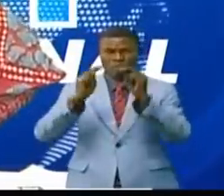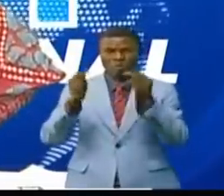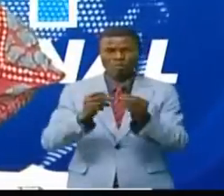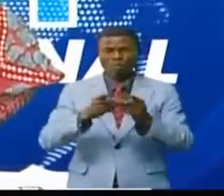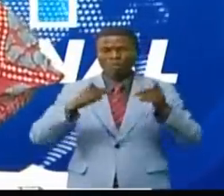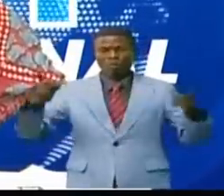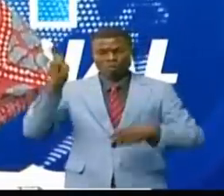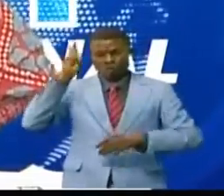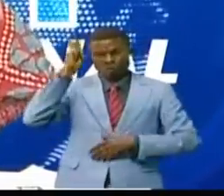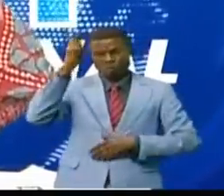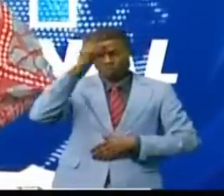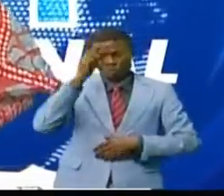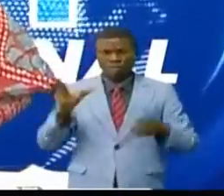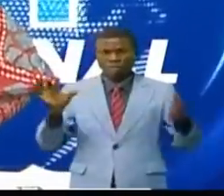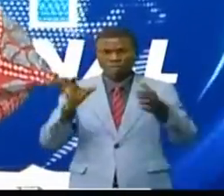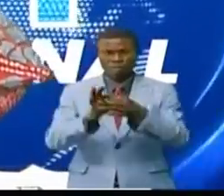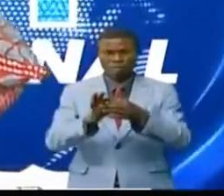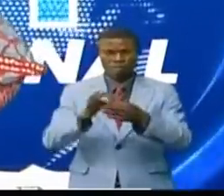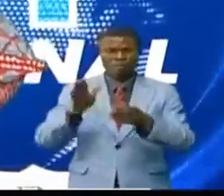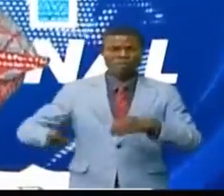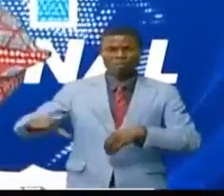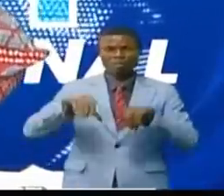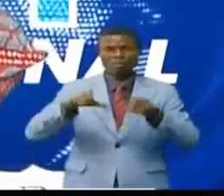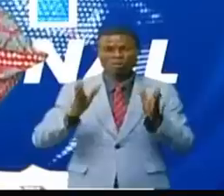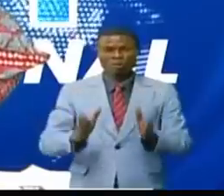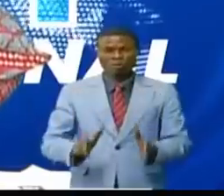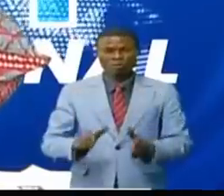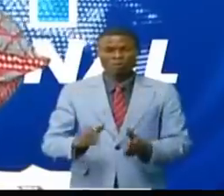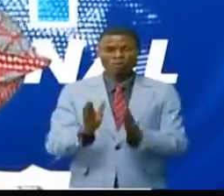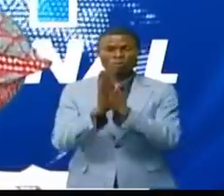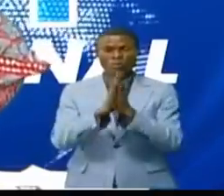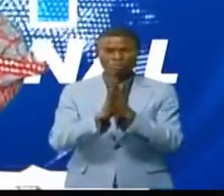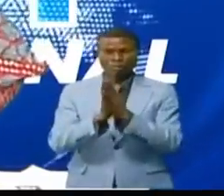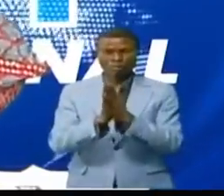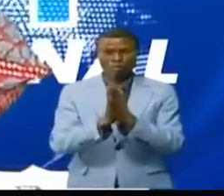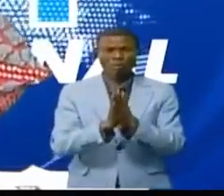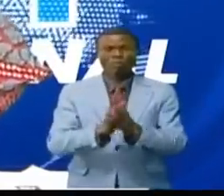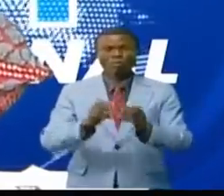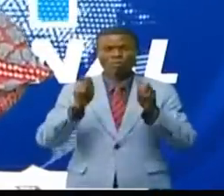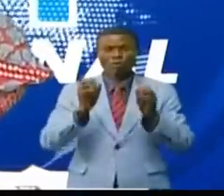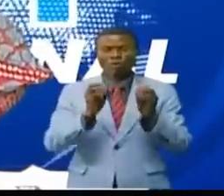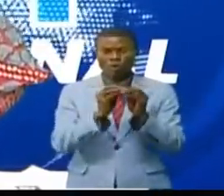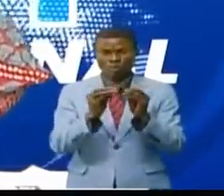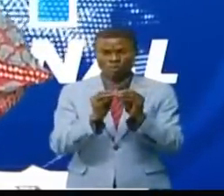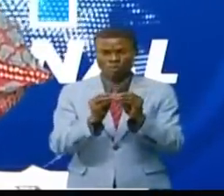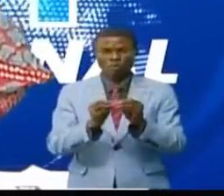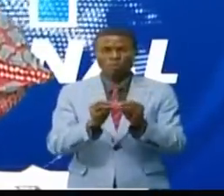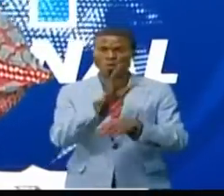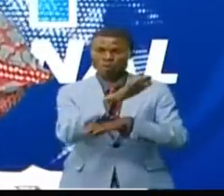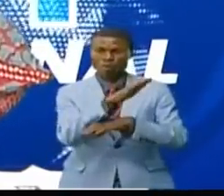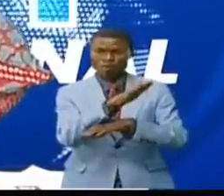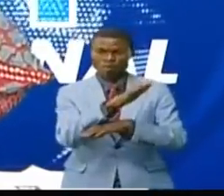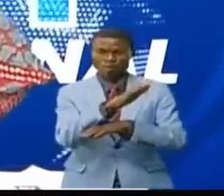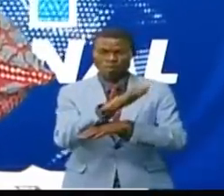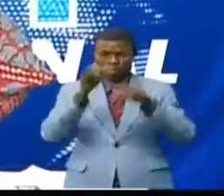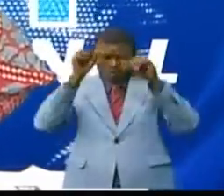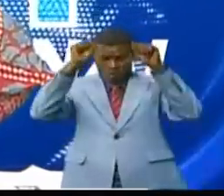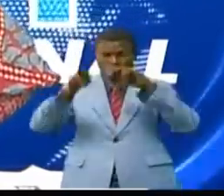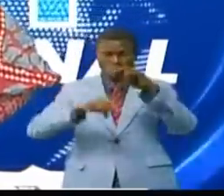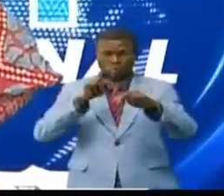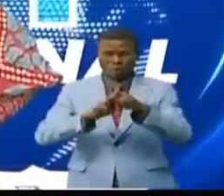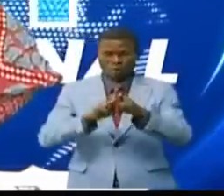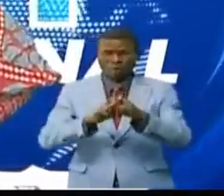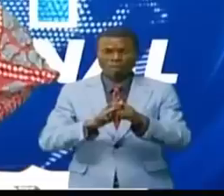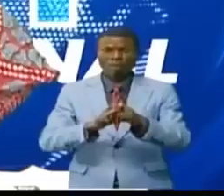Katanga de l'Union pour la nation congolaise de Vital Kamerhe a tenu un point de presse cet avant-midi. La tournée du président national de